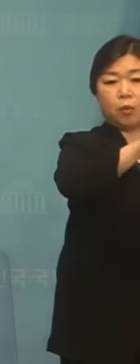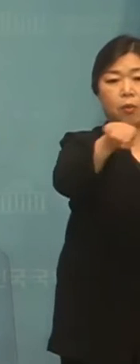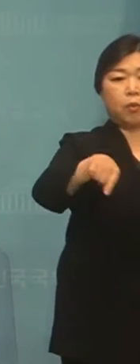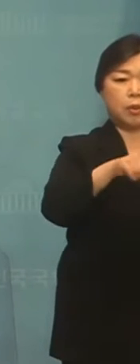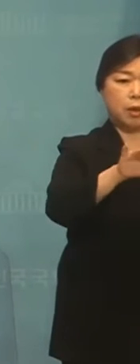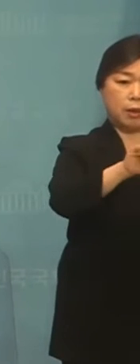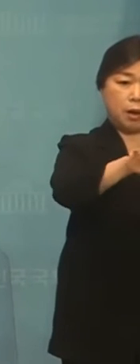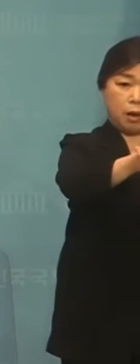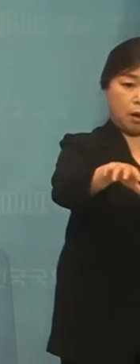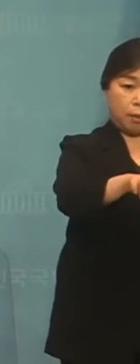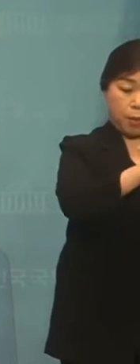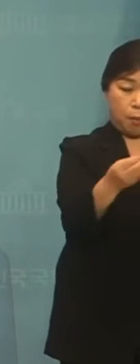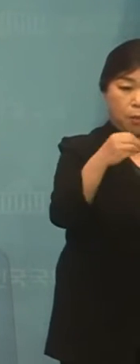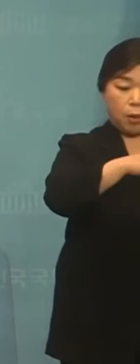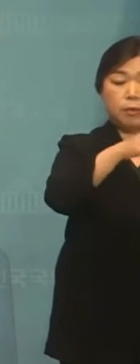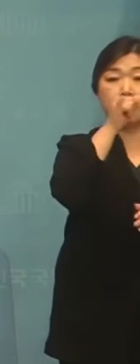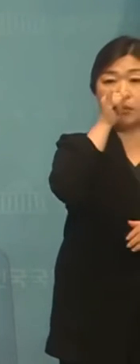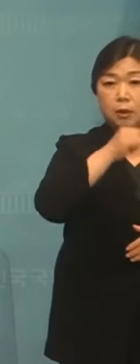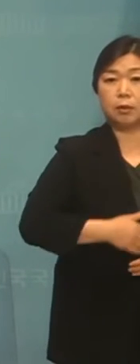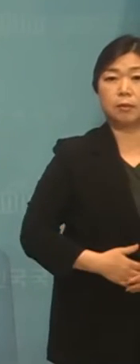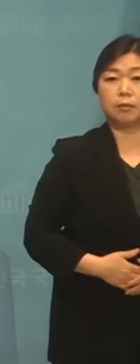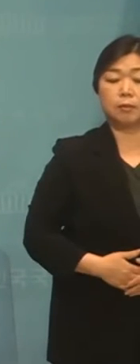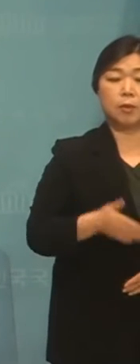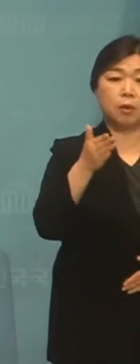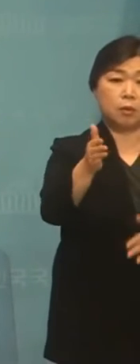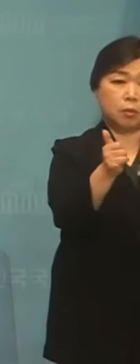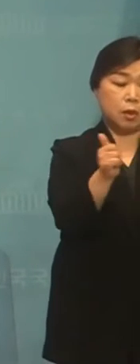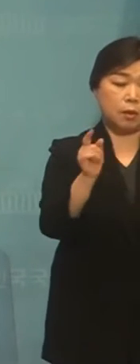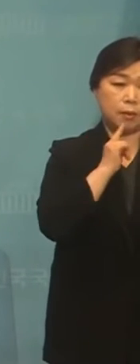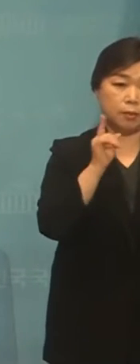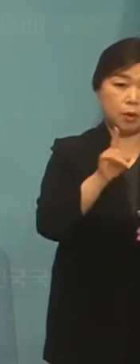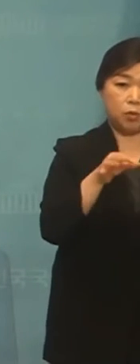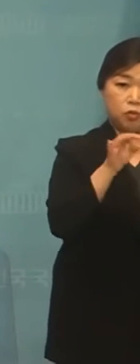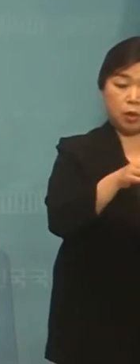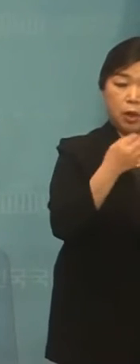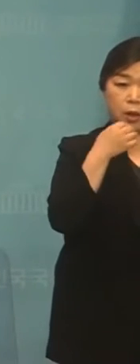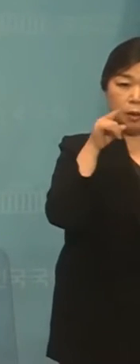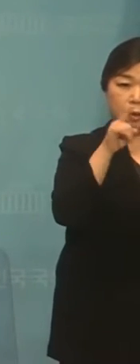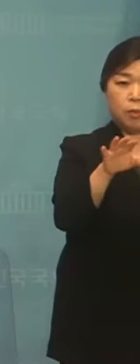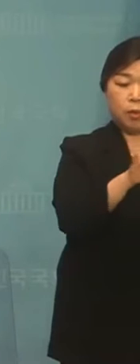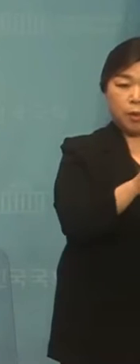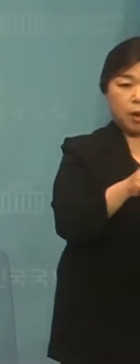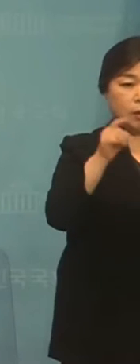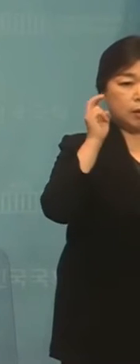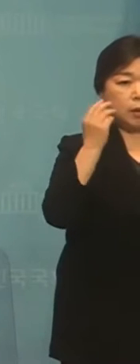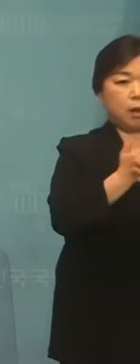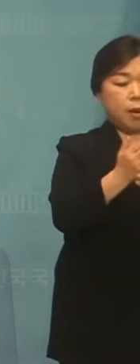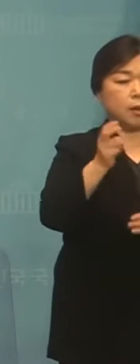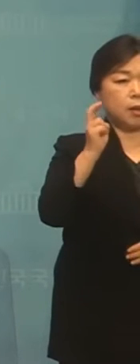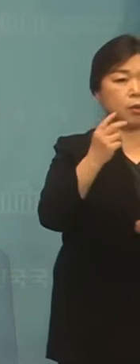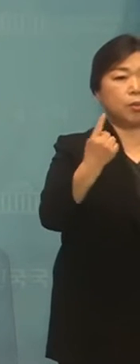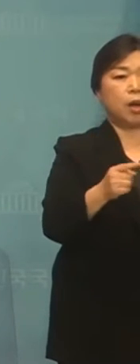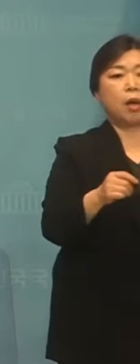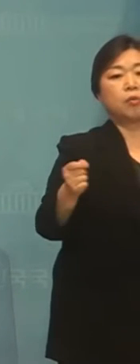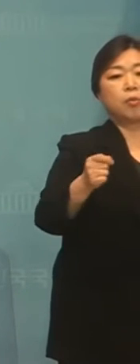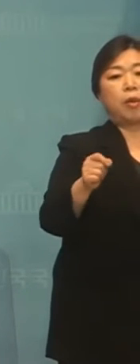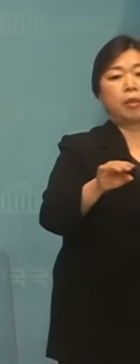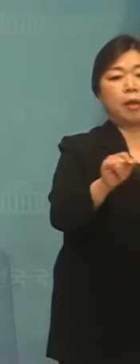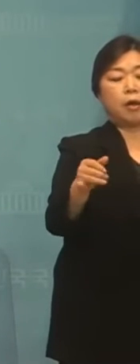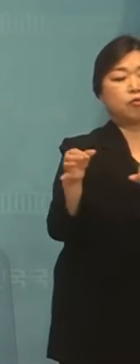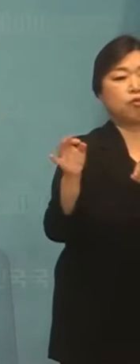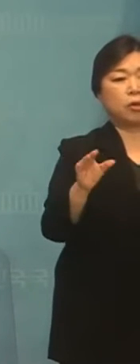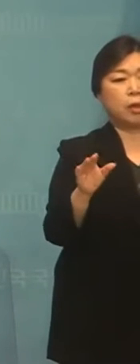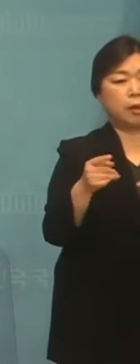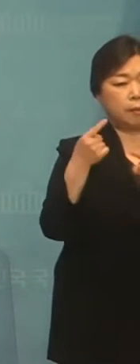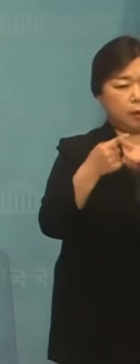대상 사업지로 포함되게 됩니다. 전문가들에 따르면 투기 세력은 개발 예정지보다 주변 땅을